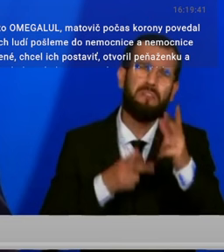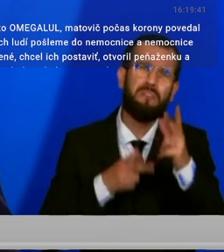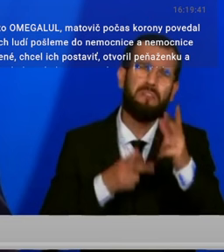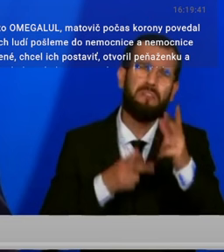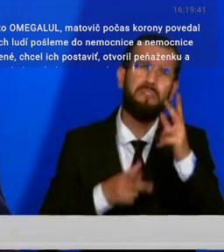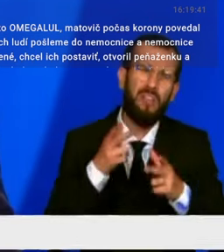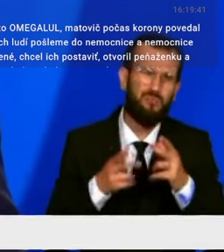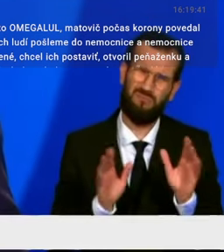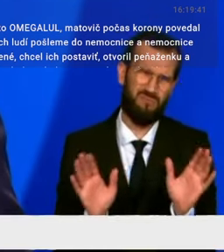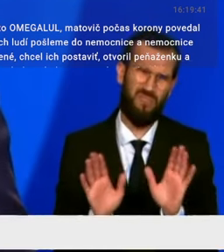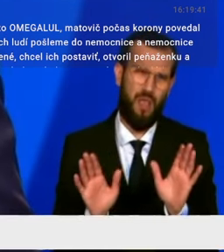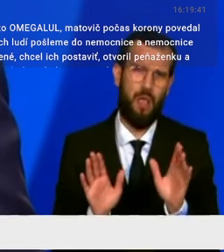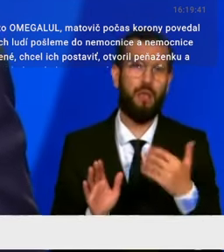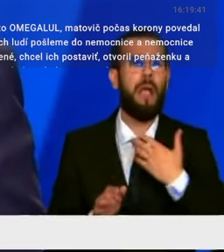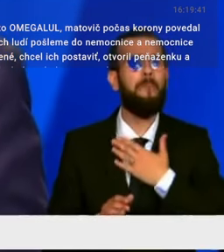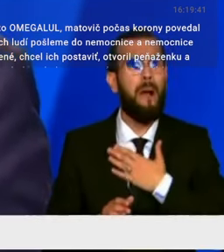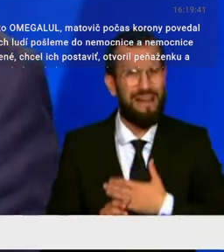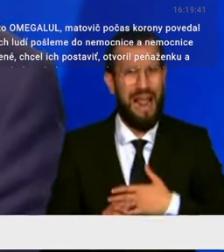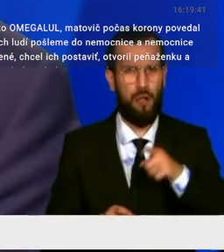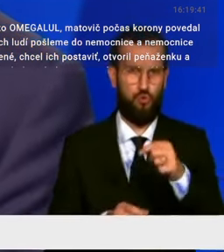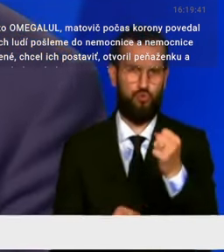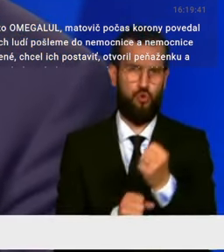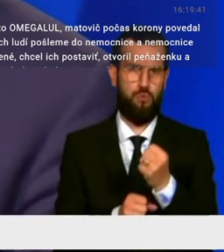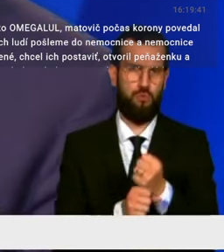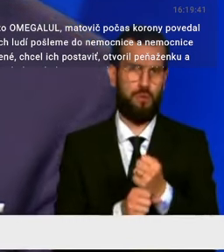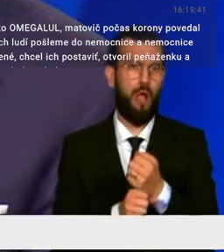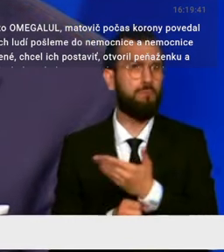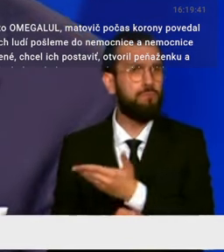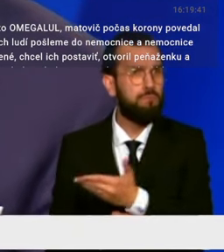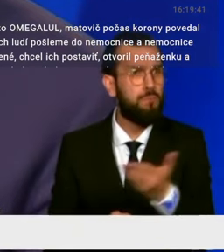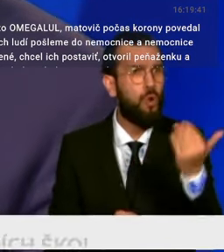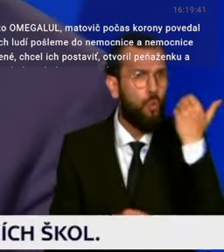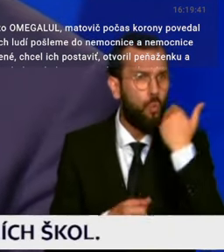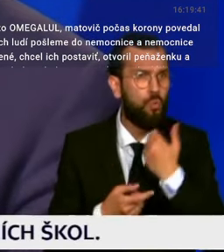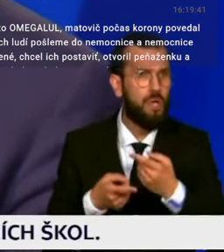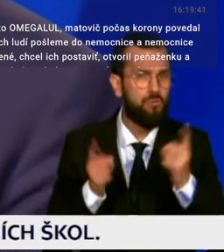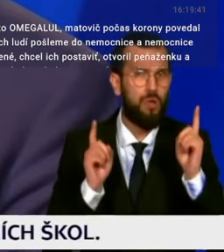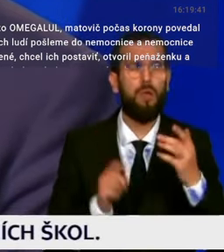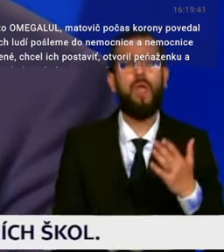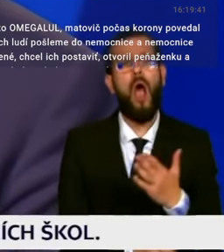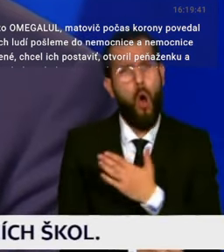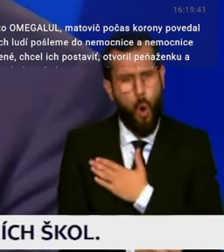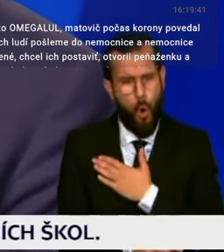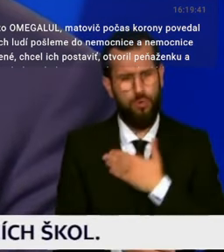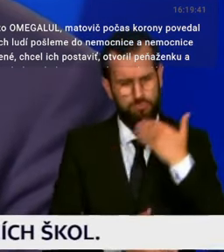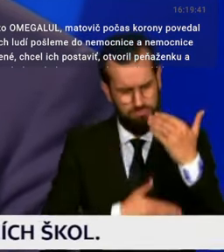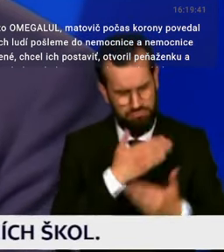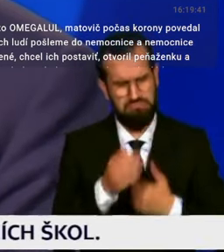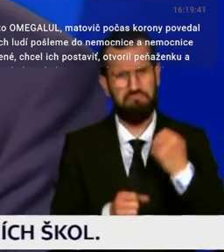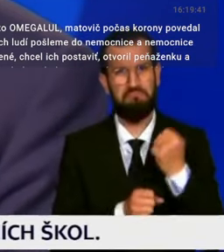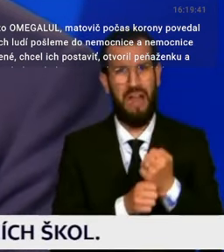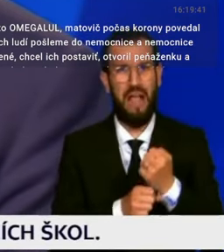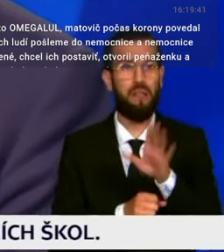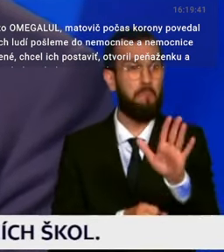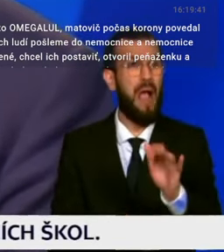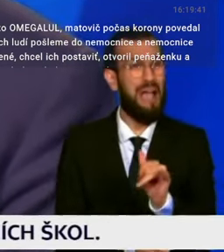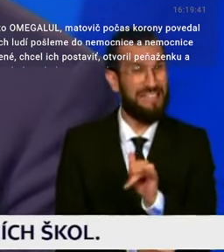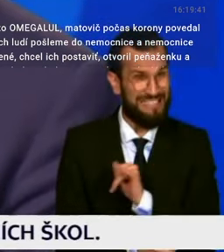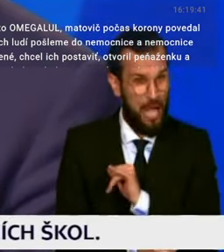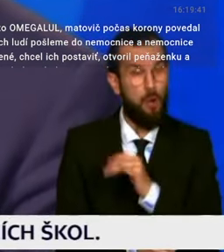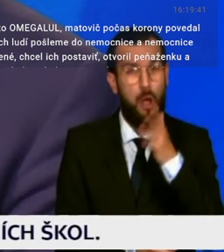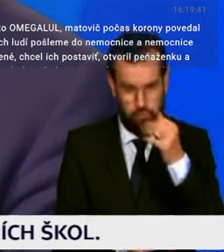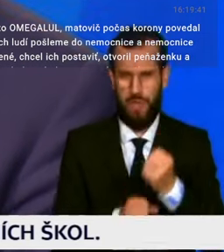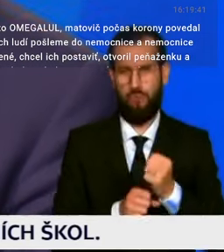Pardon tvoju prácu rád a pre občanov Slovenskej republiky eh rád obetujem aj ďalšie roky svojho života pokiaľ budú o to stáť a budú chcieť